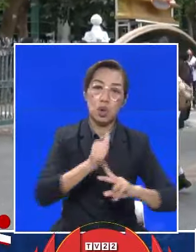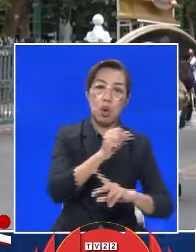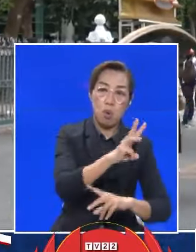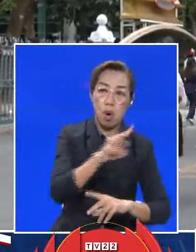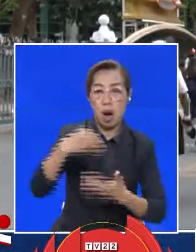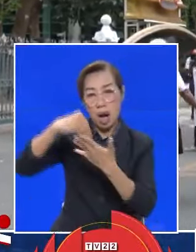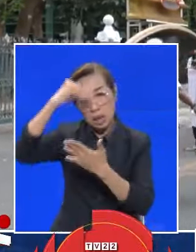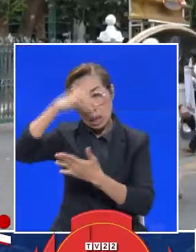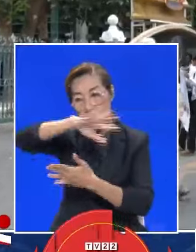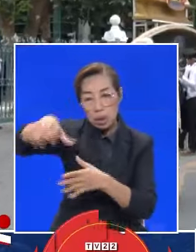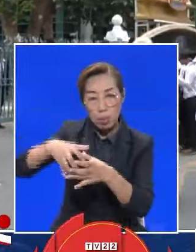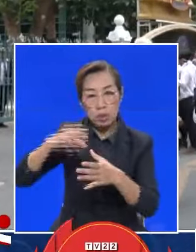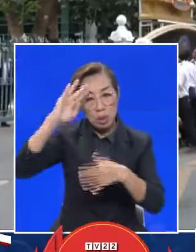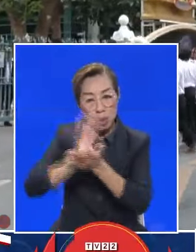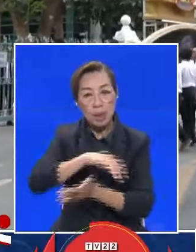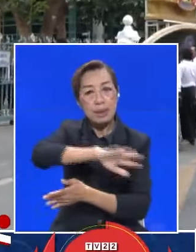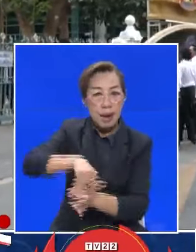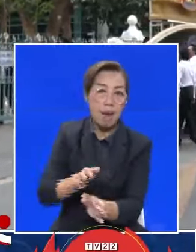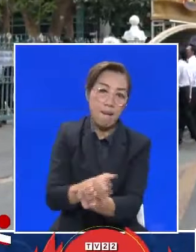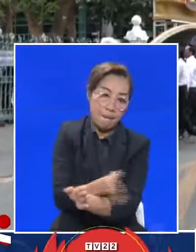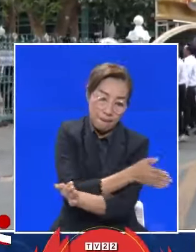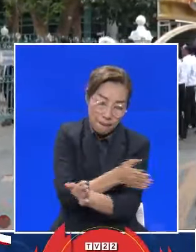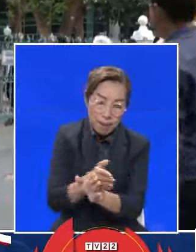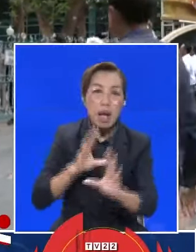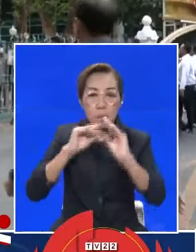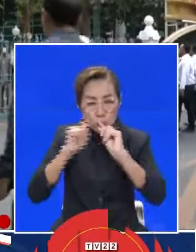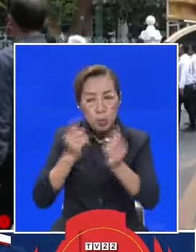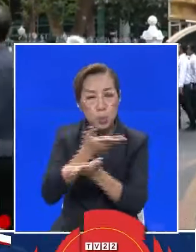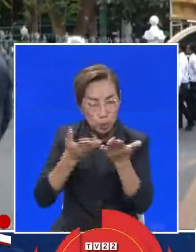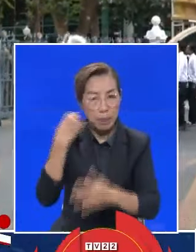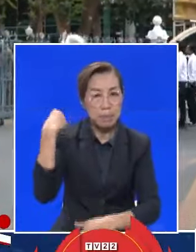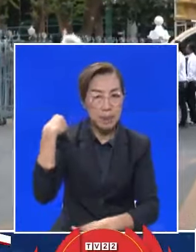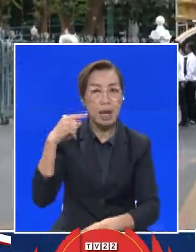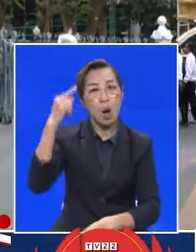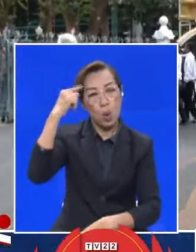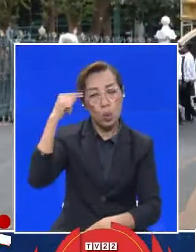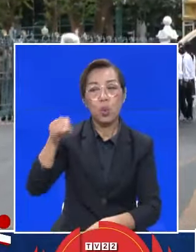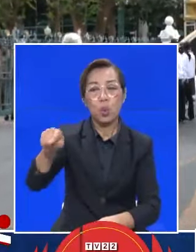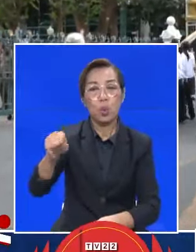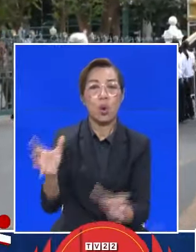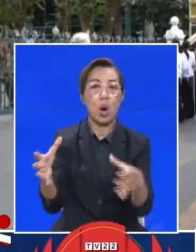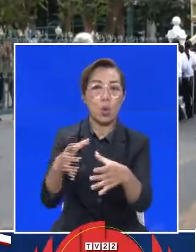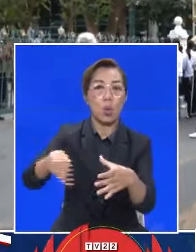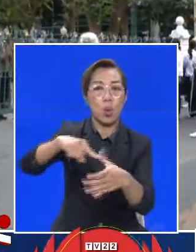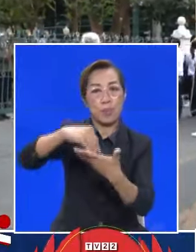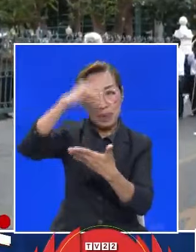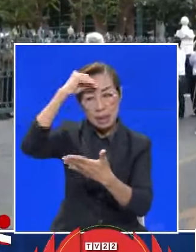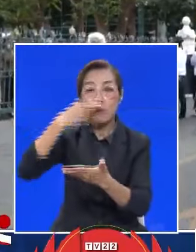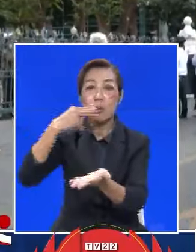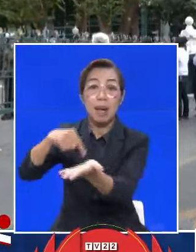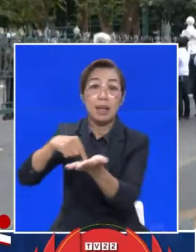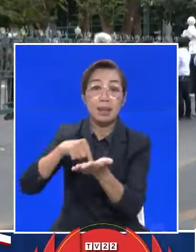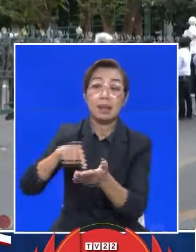มกันตลอดก็คิดว่าทุกคนก็มาดีทางฝั่งทางน้องๆเองนะคะทางผู้ที่มายื่นหนังสือเ